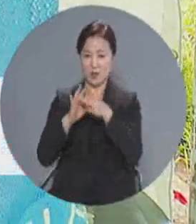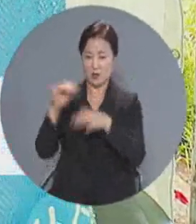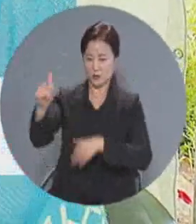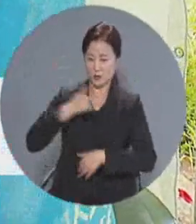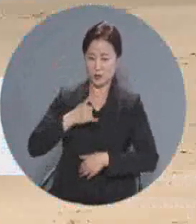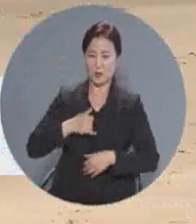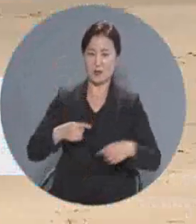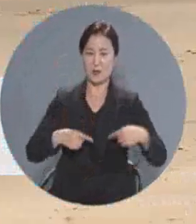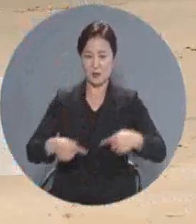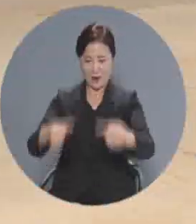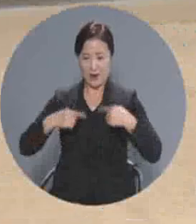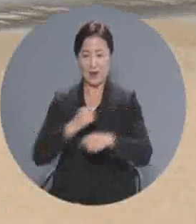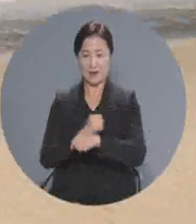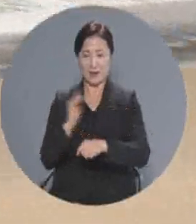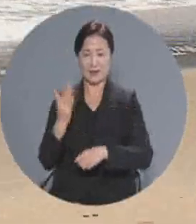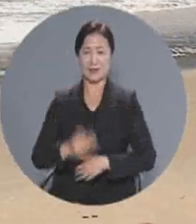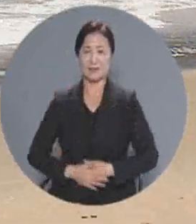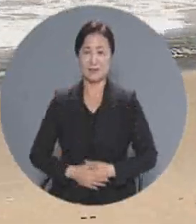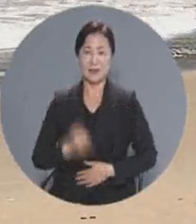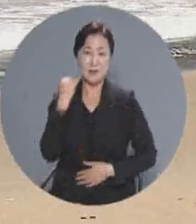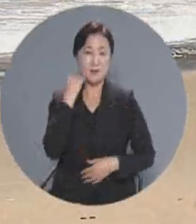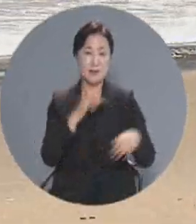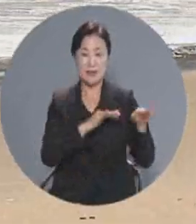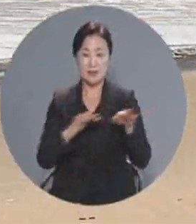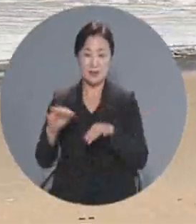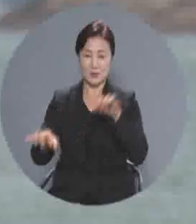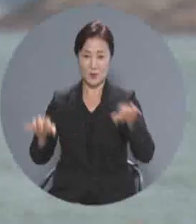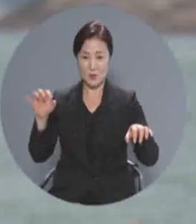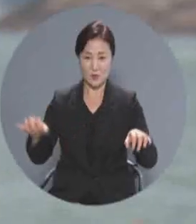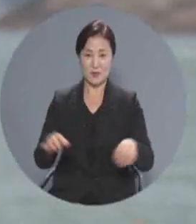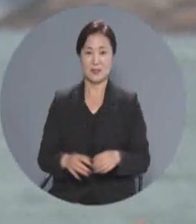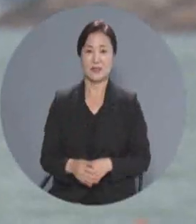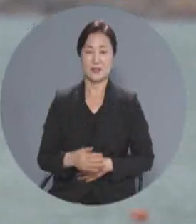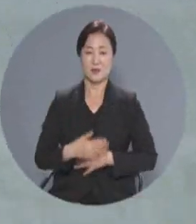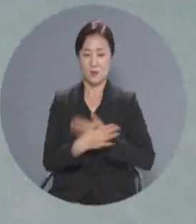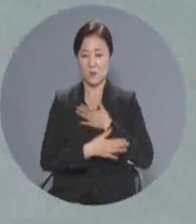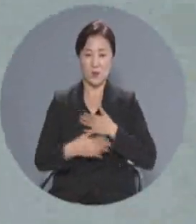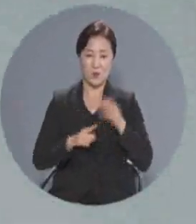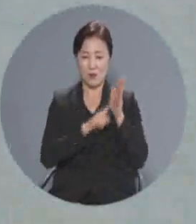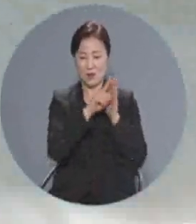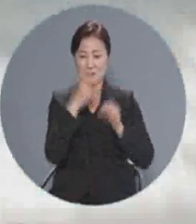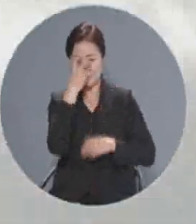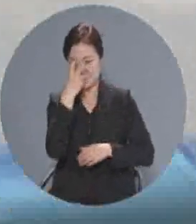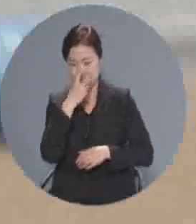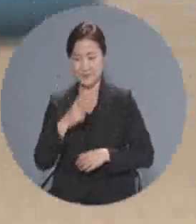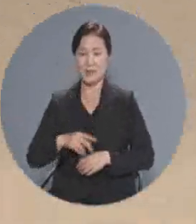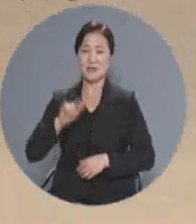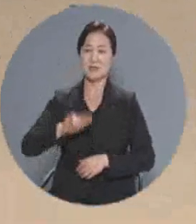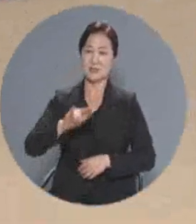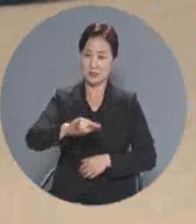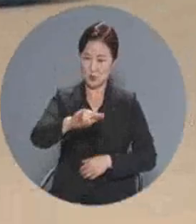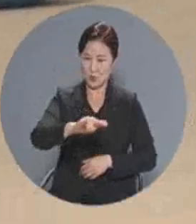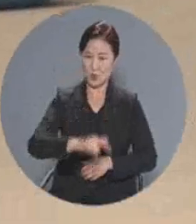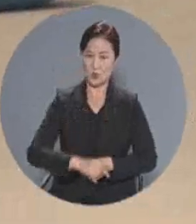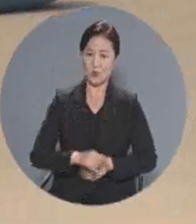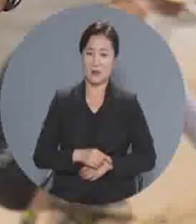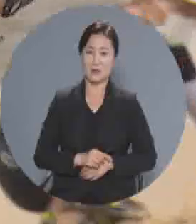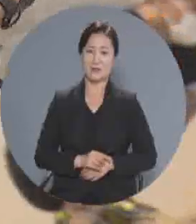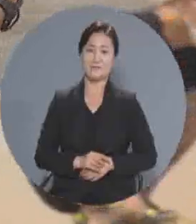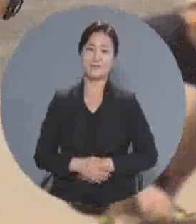돼요. 네. 해변에는 피서객들의 체온을 측정할 수 있는 체온 측정 드론이 수시로